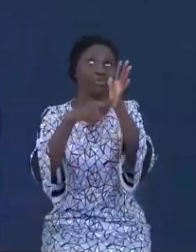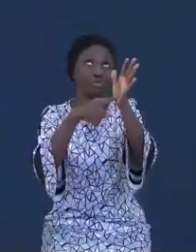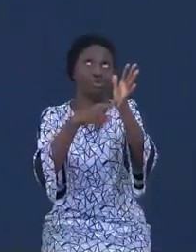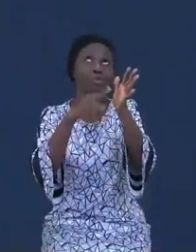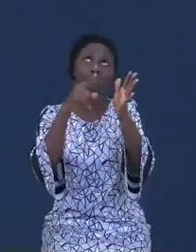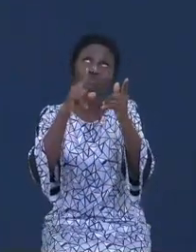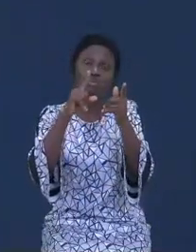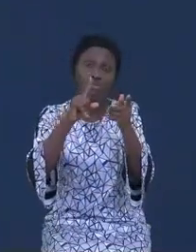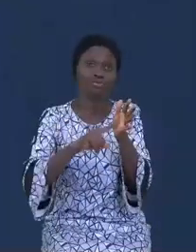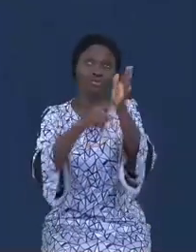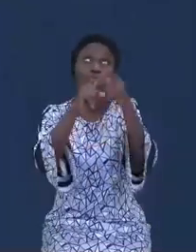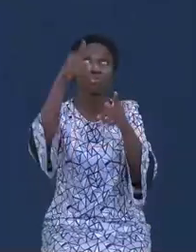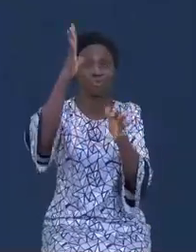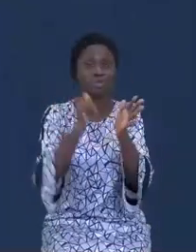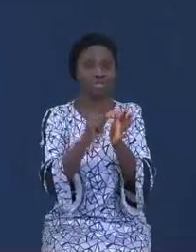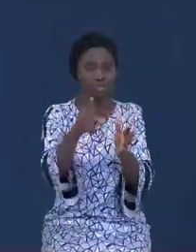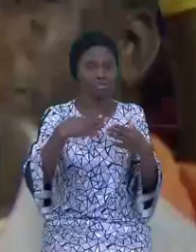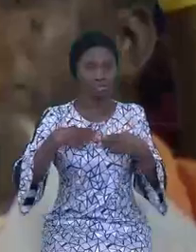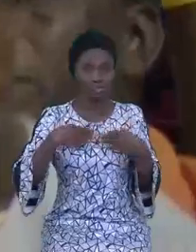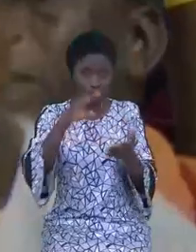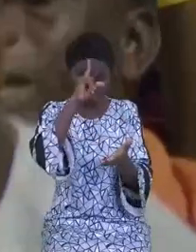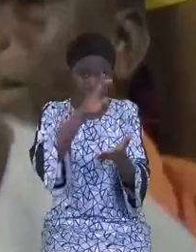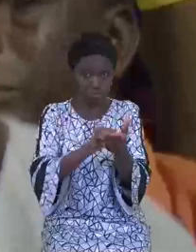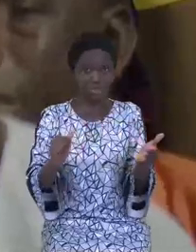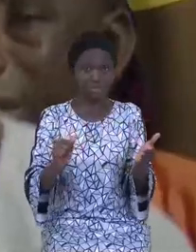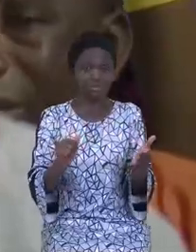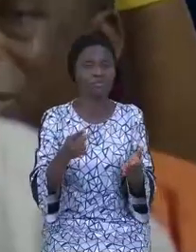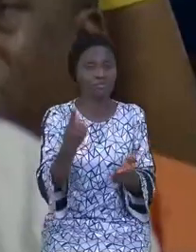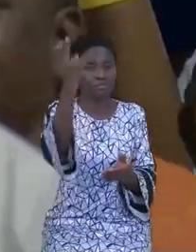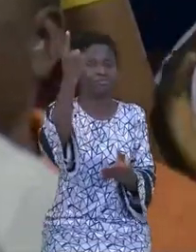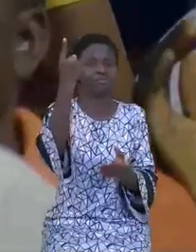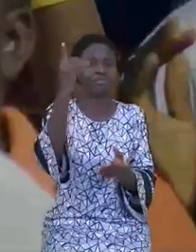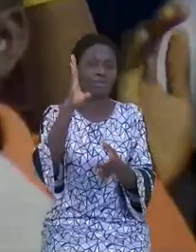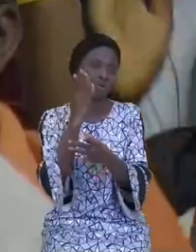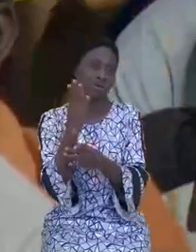crois. Christ est mort pour moi.